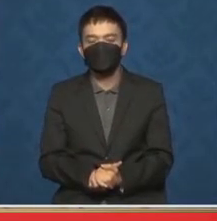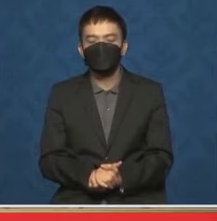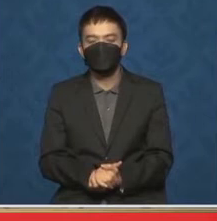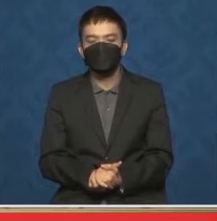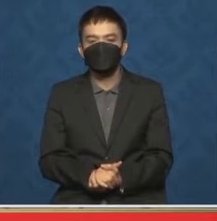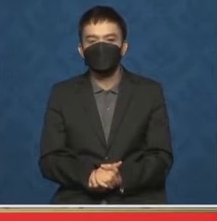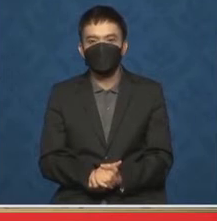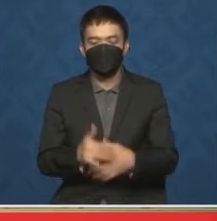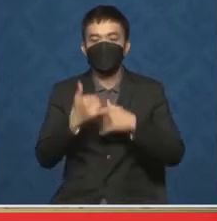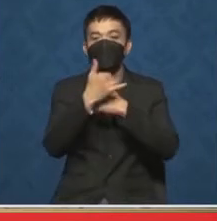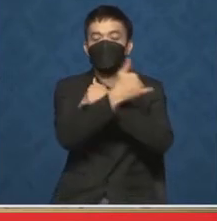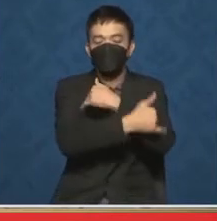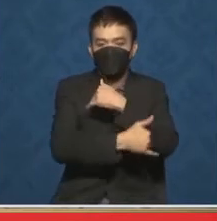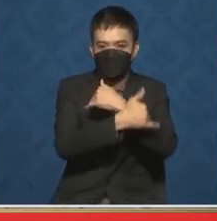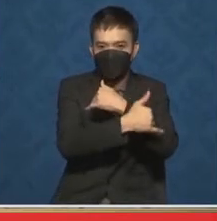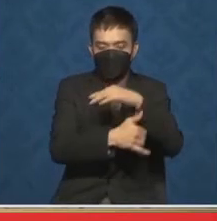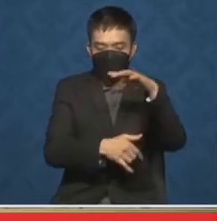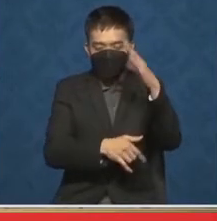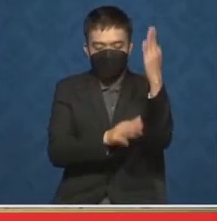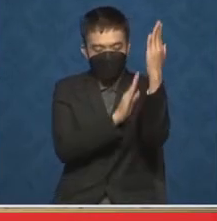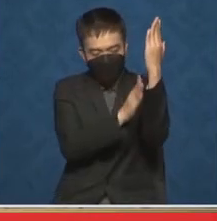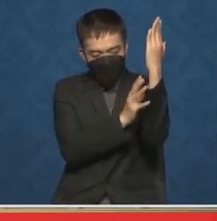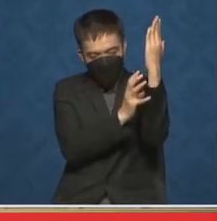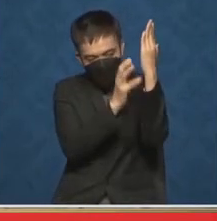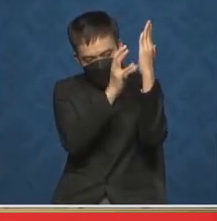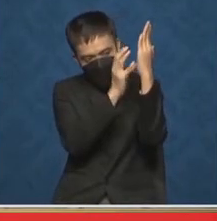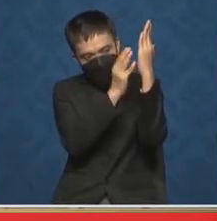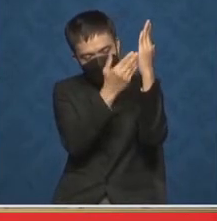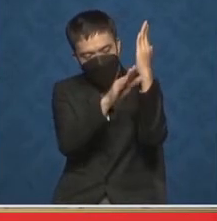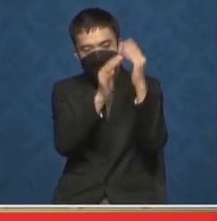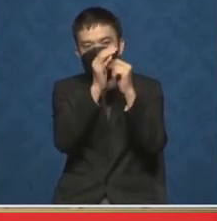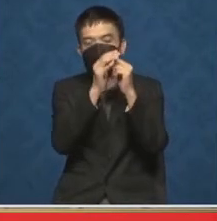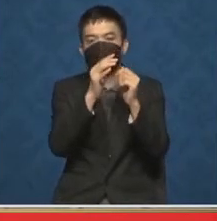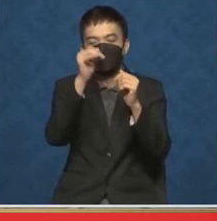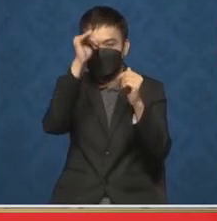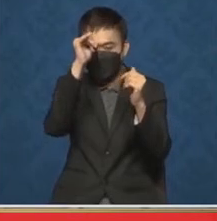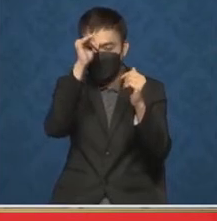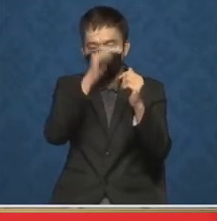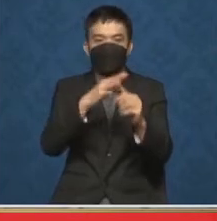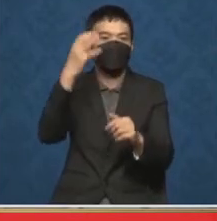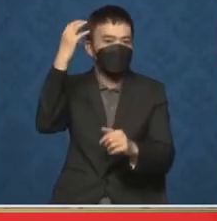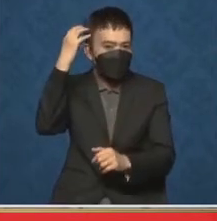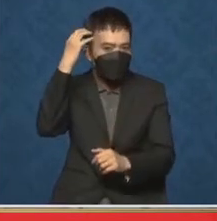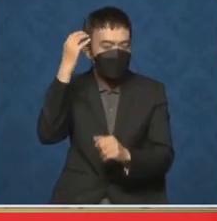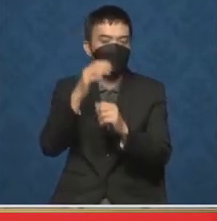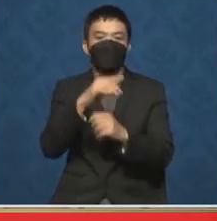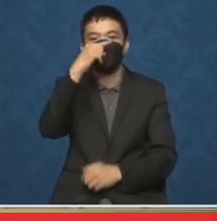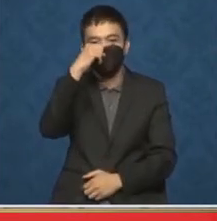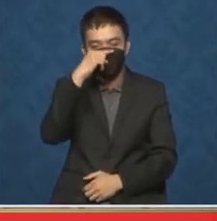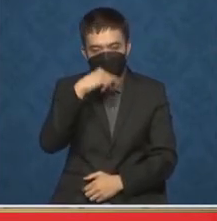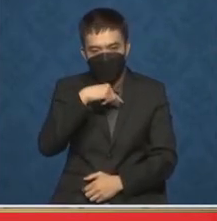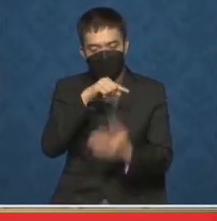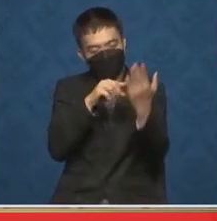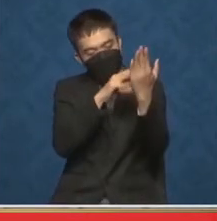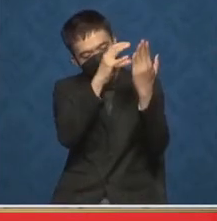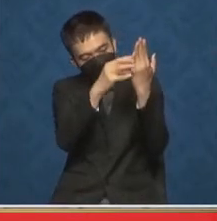ชายแนตดต่อกักัประเทศรอบด้านทั้งอนเดีย ลาว และไทย จีนแล้วก็มไทยนั่เอง